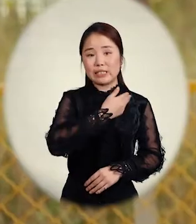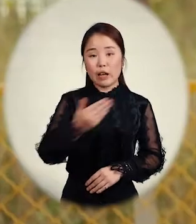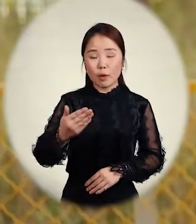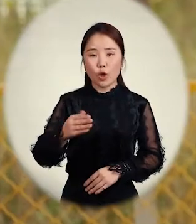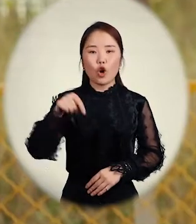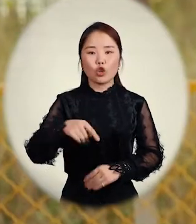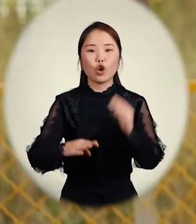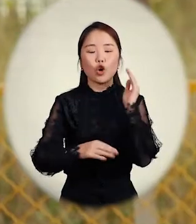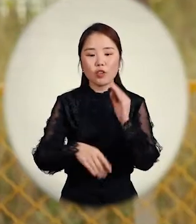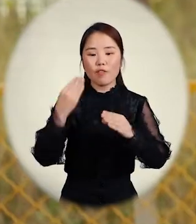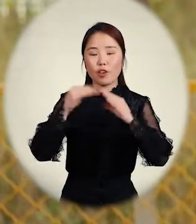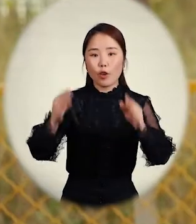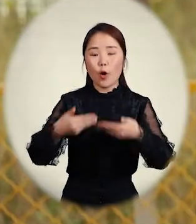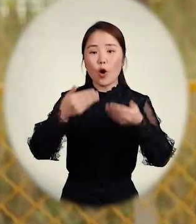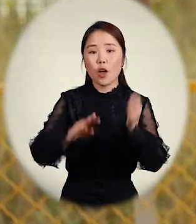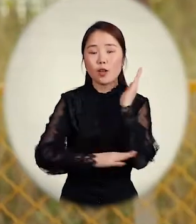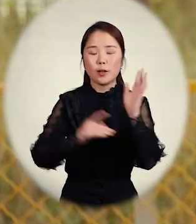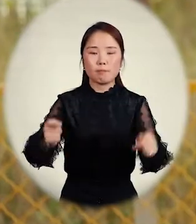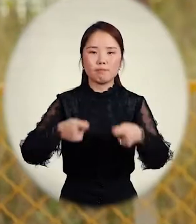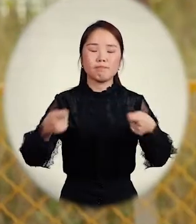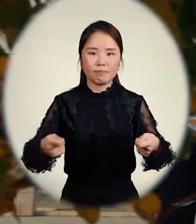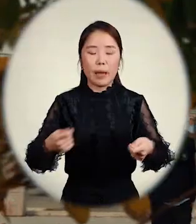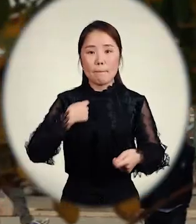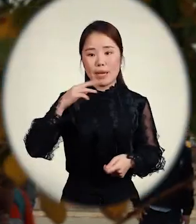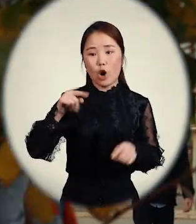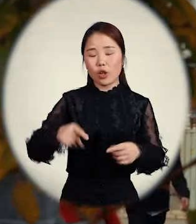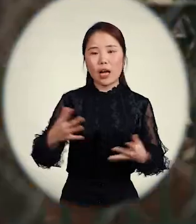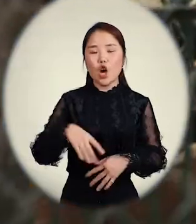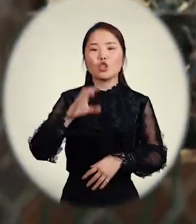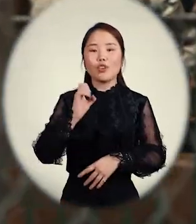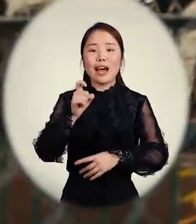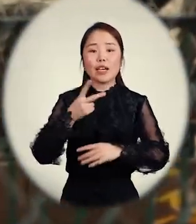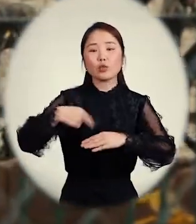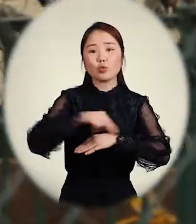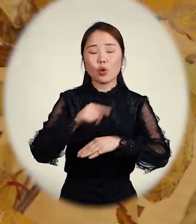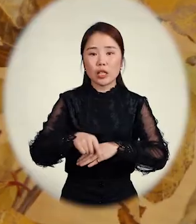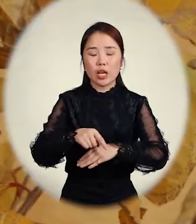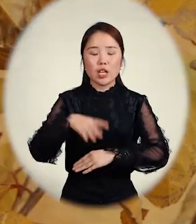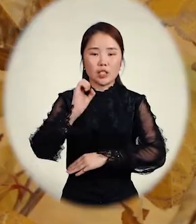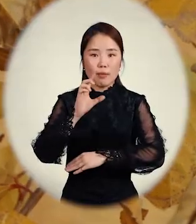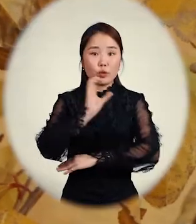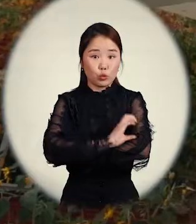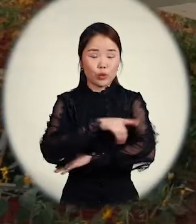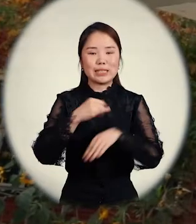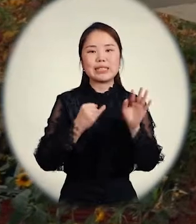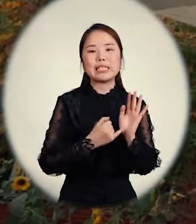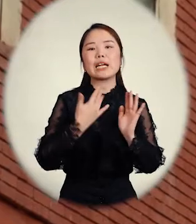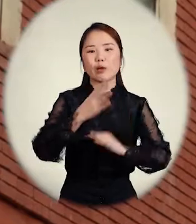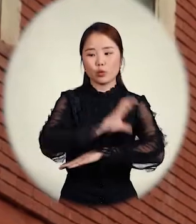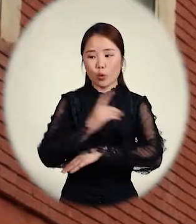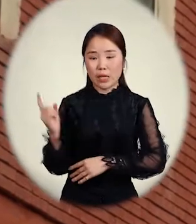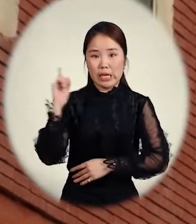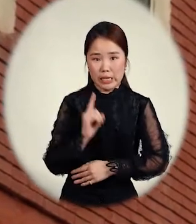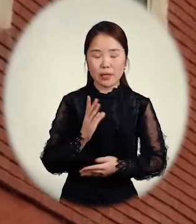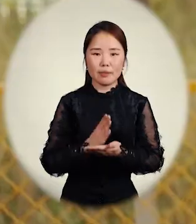Сайн байцгаана үзэгчдээ та бүхэн энэхүү видео үрж байгаа өдрийн мэндийг хүргэж байна. Би яг одоо Сонгон Найрхан дүүргийн ерөнхий боловсролын 65 дугаар сургууль